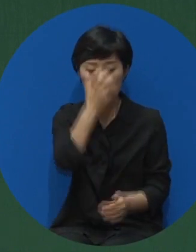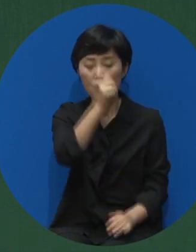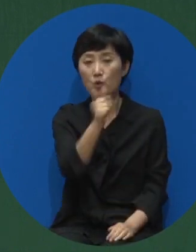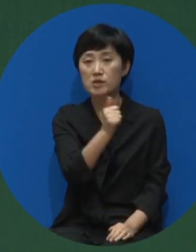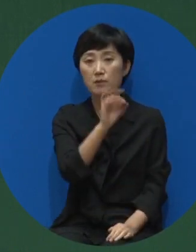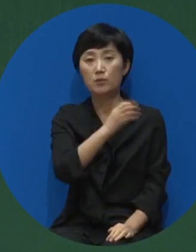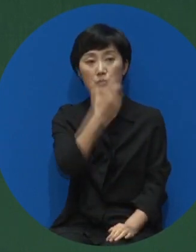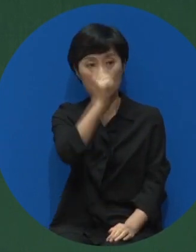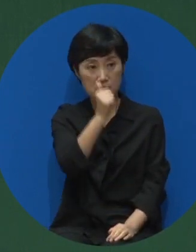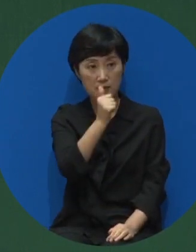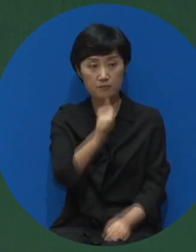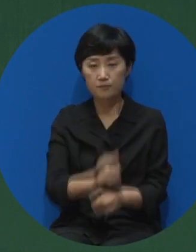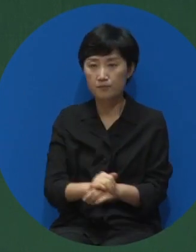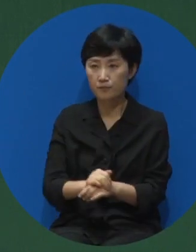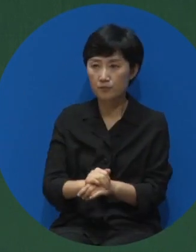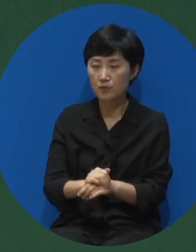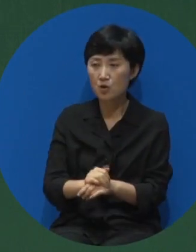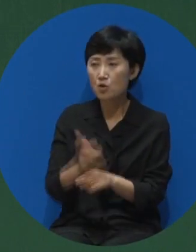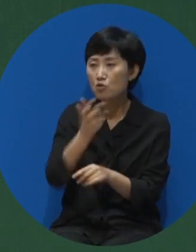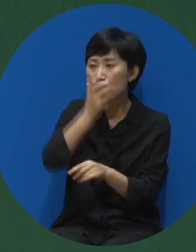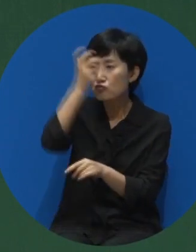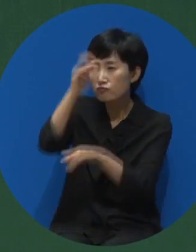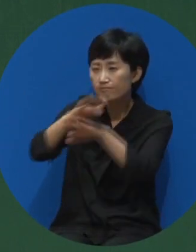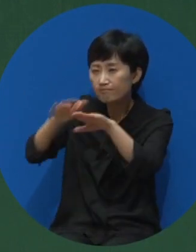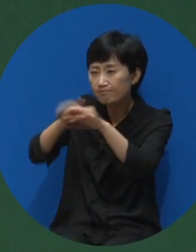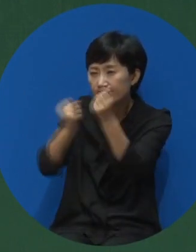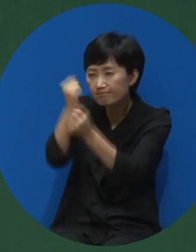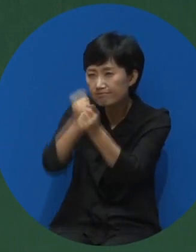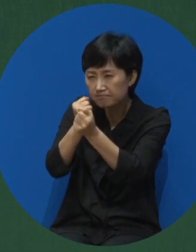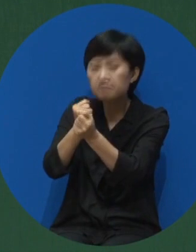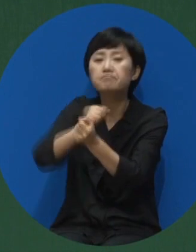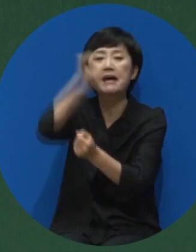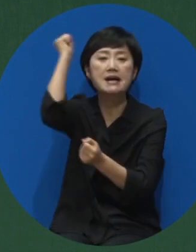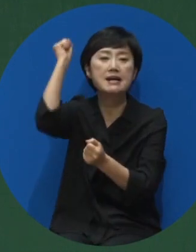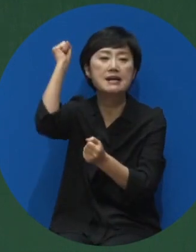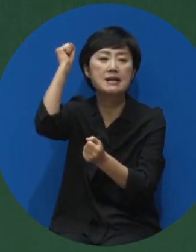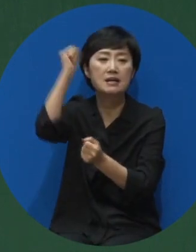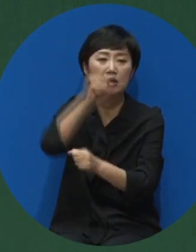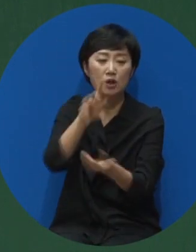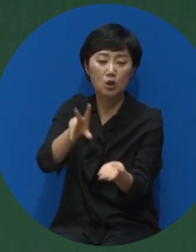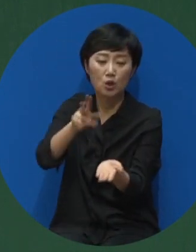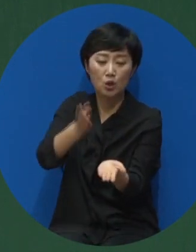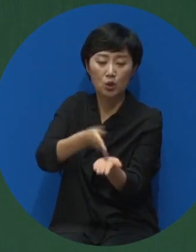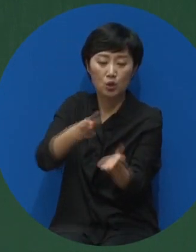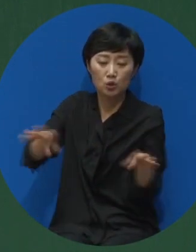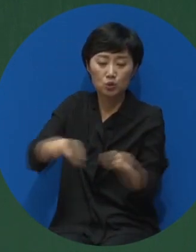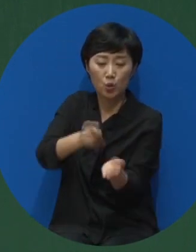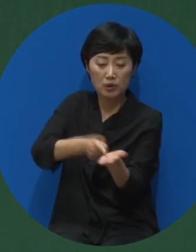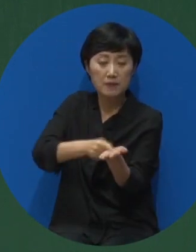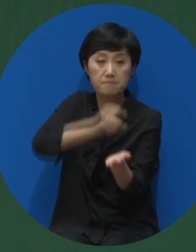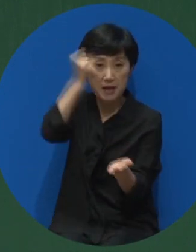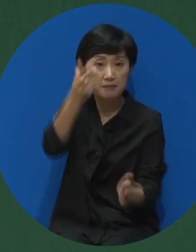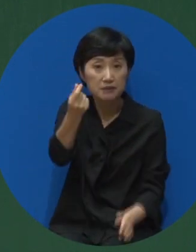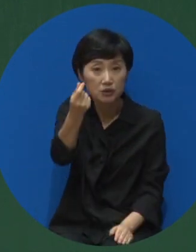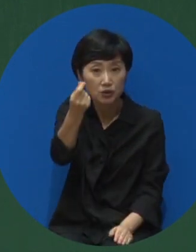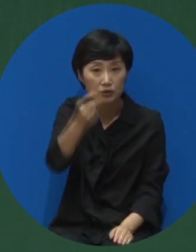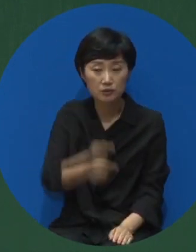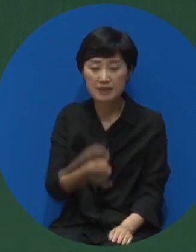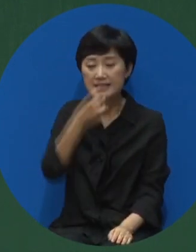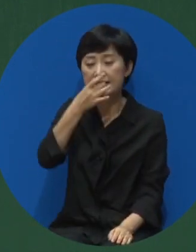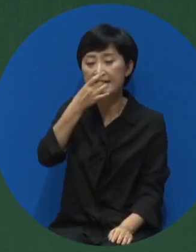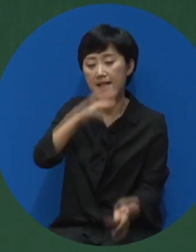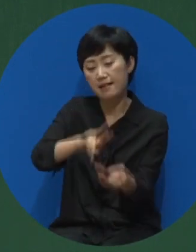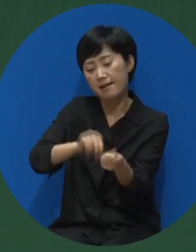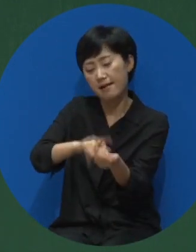해석에서 총리 됐잖아요. 요셉은 왕의 꿈을 解き明かし 총리になりました. 그리고 전 세계 쌀 팔면서 복음